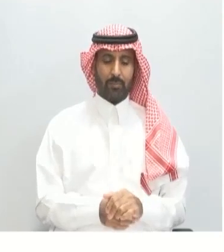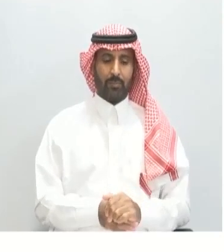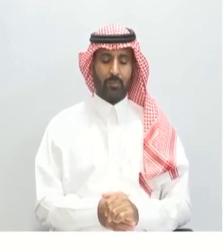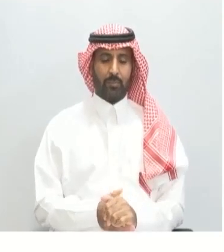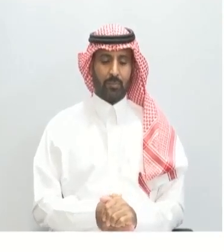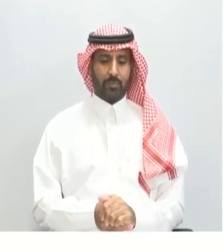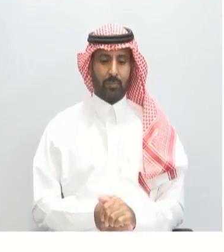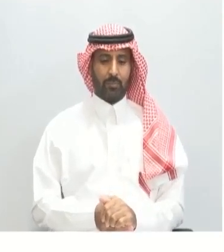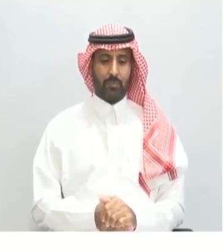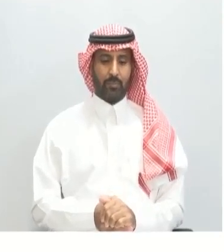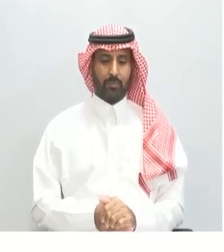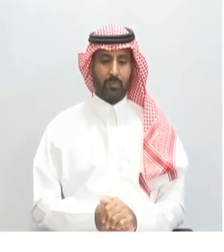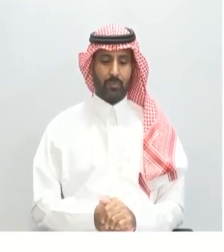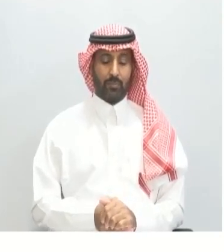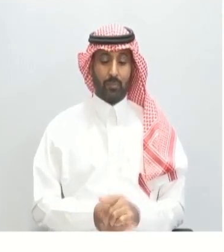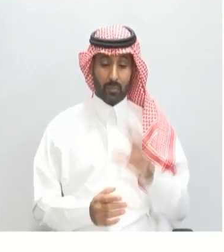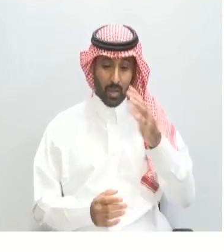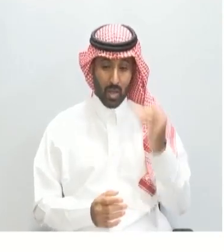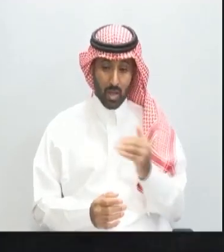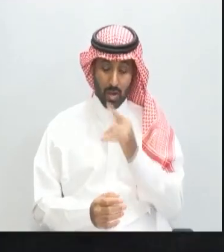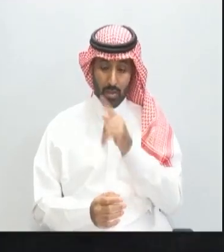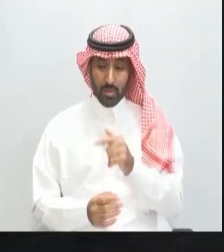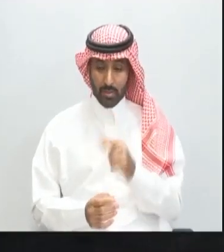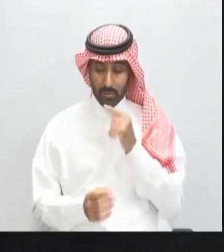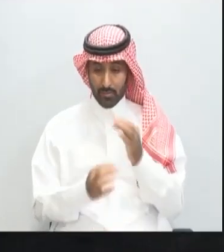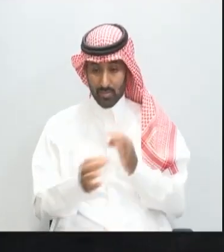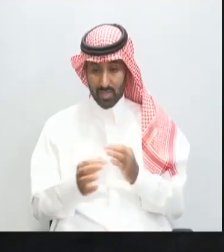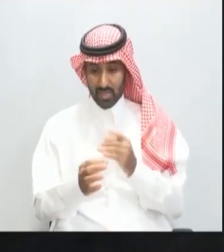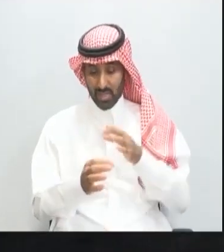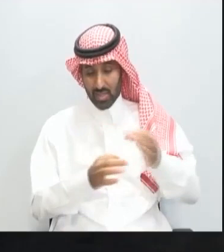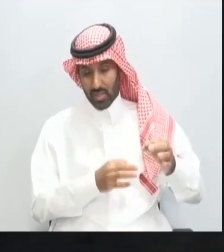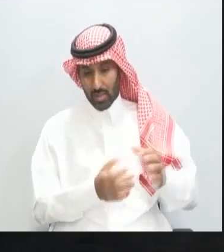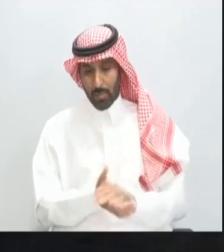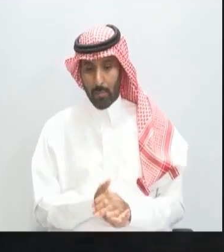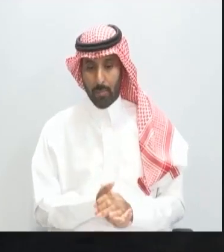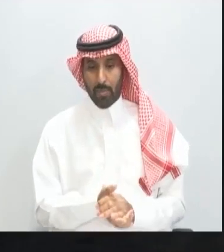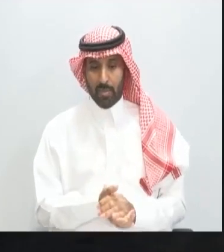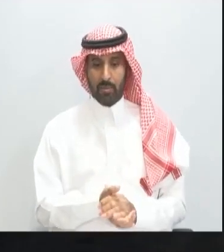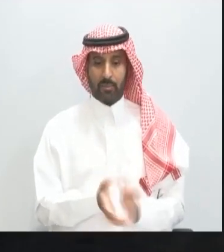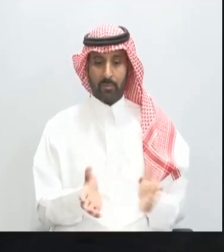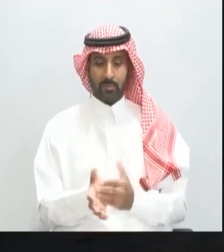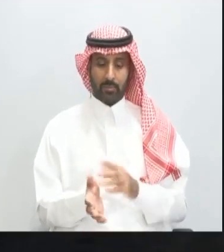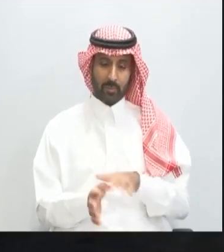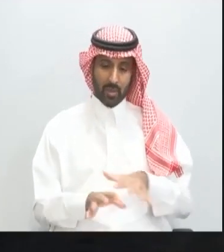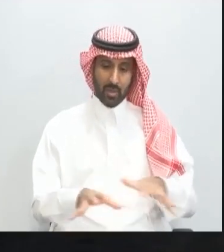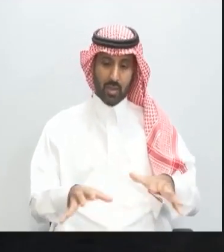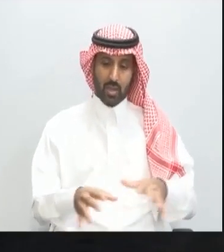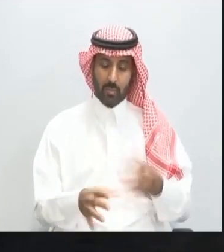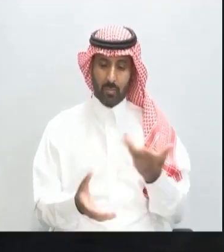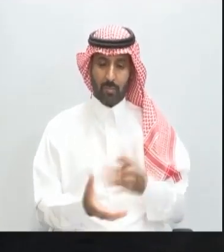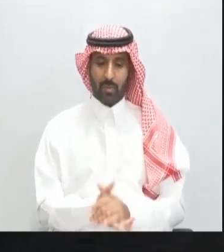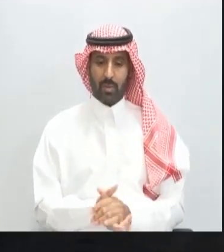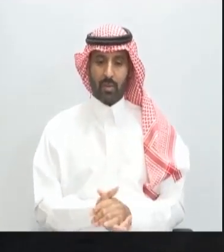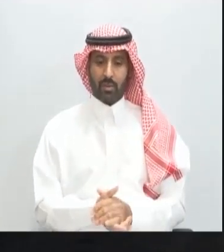تاثير من رقم ثلاثه اذا هذه قريبه من سطح الارض ولكن ذات تاثير ضعيف او ذات نتائج مدمره